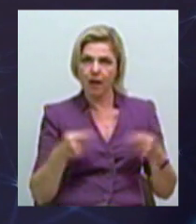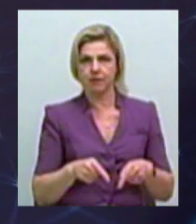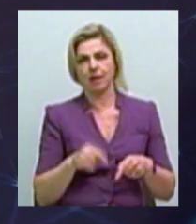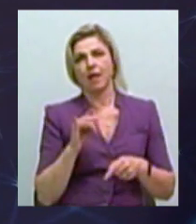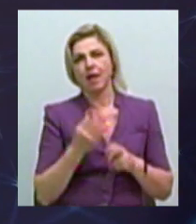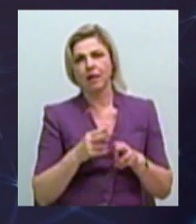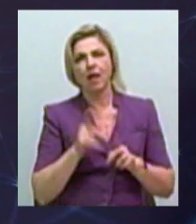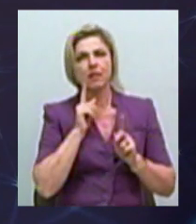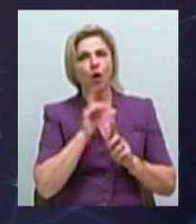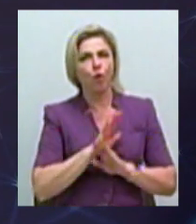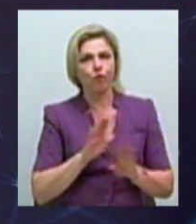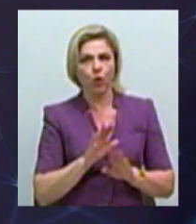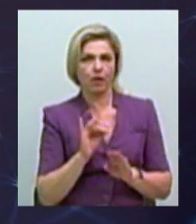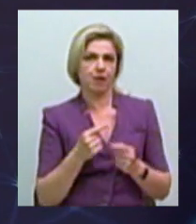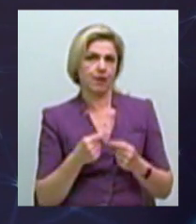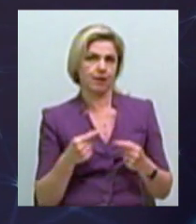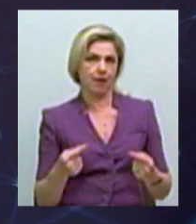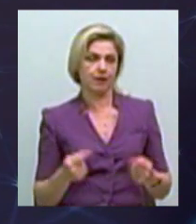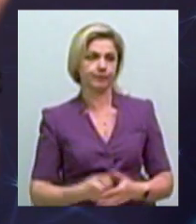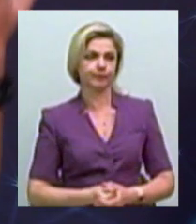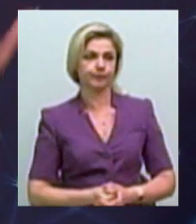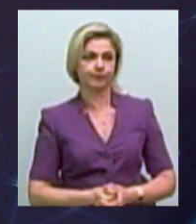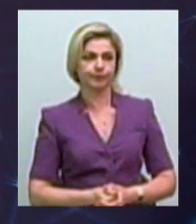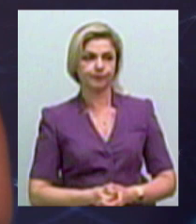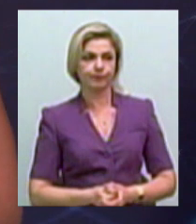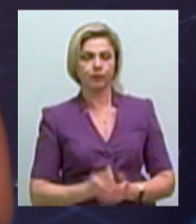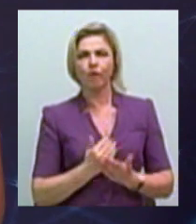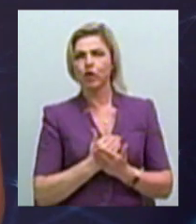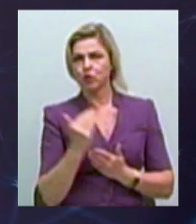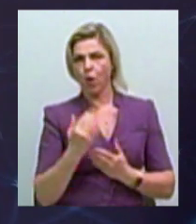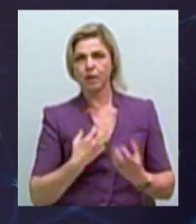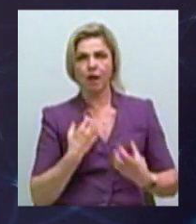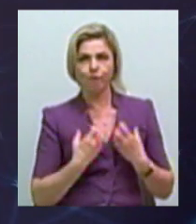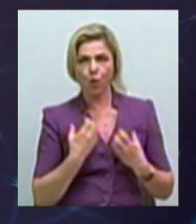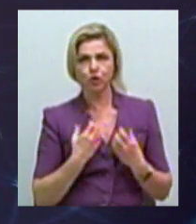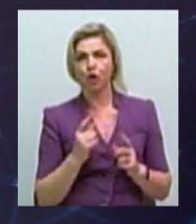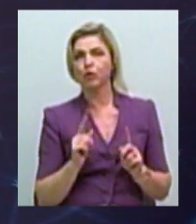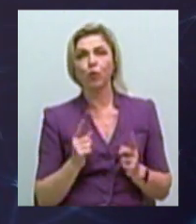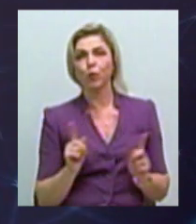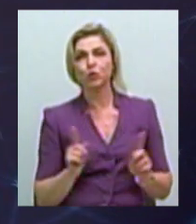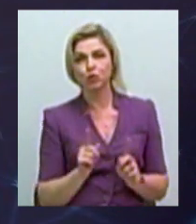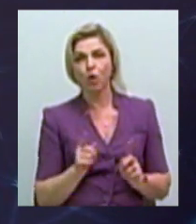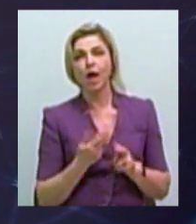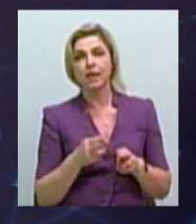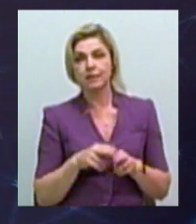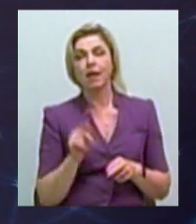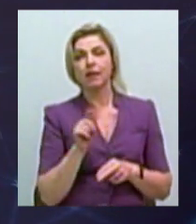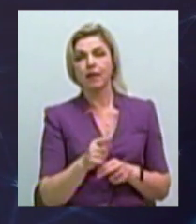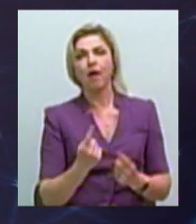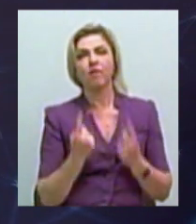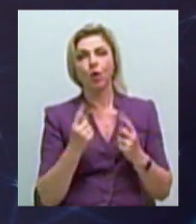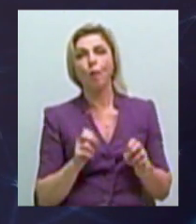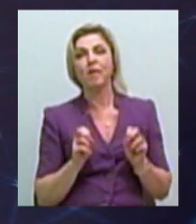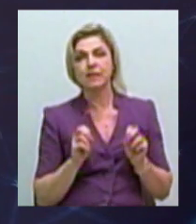це дискомфорт і так далі, і так далі, і тому подібне. Підвищена тривожність, тому що от це якраз та велика